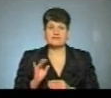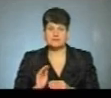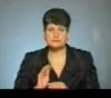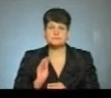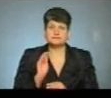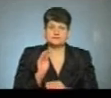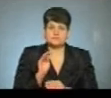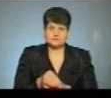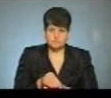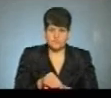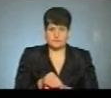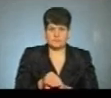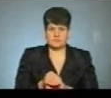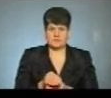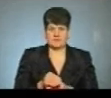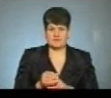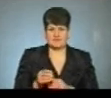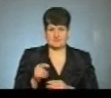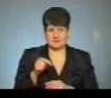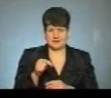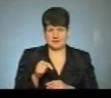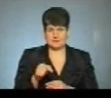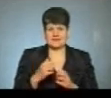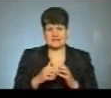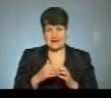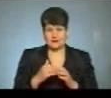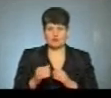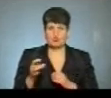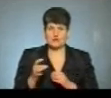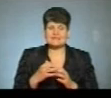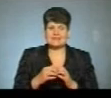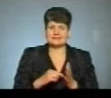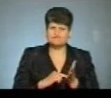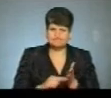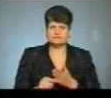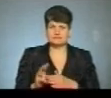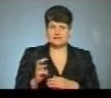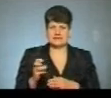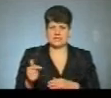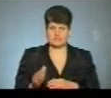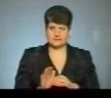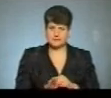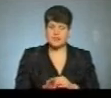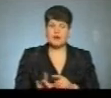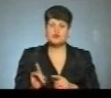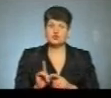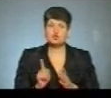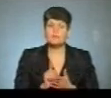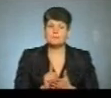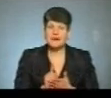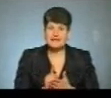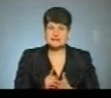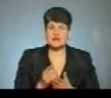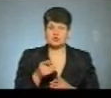додатковий розрахунок і додаткова виплата цього в середньому розмірі, ще раз наголошую, 300 гривень. Щодо пенсії, якщо ваша